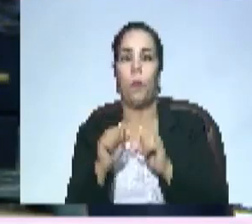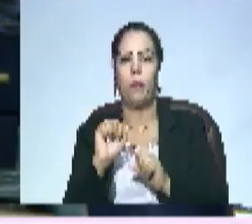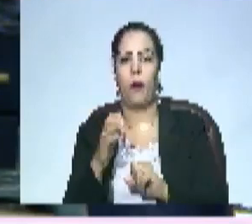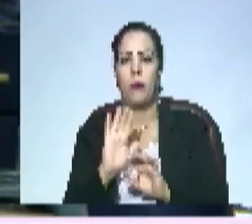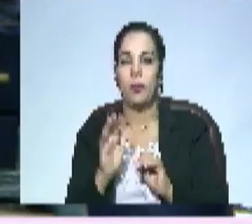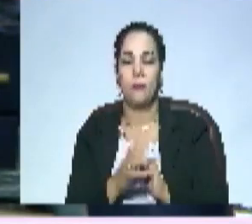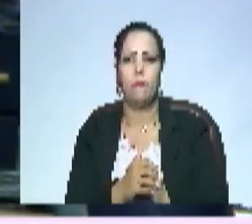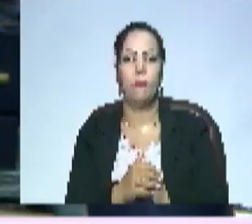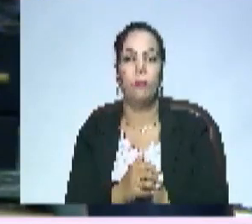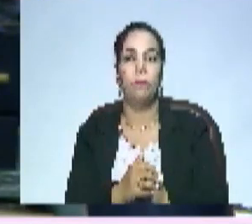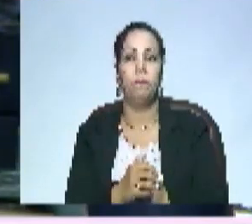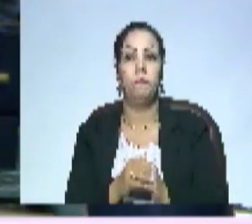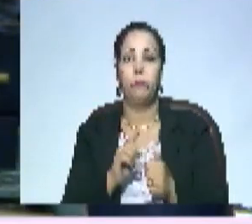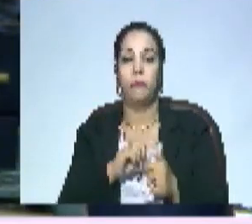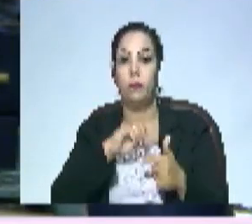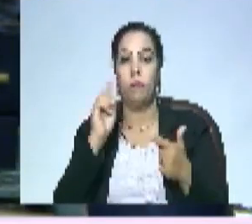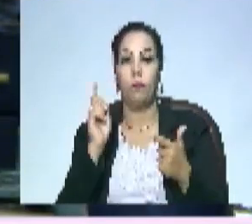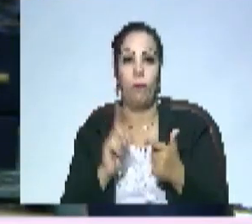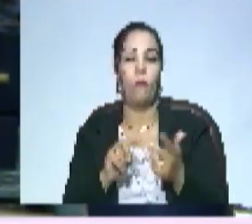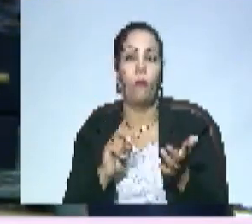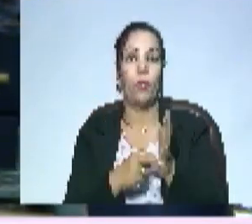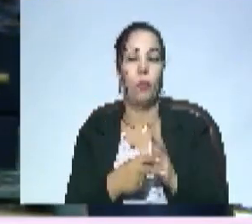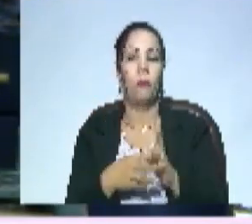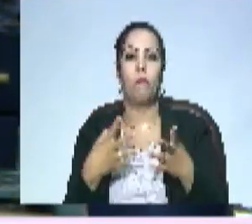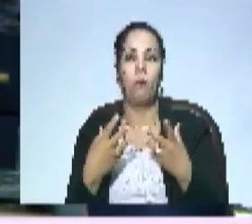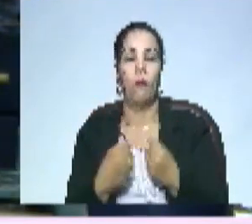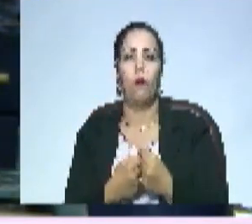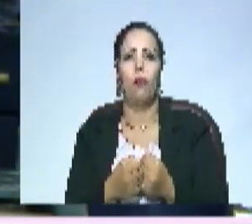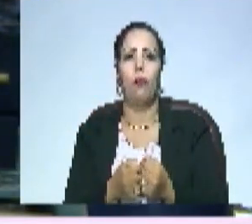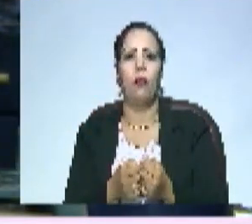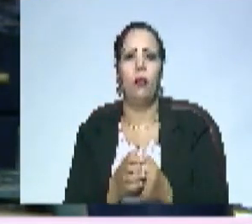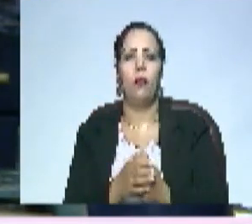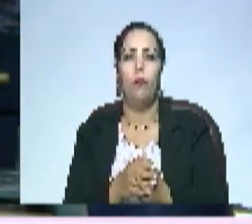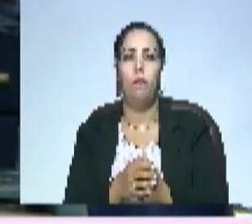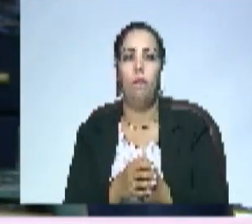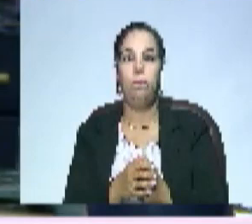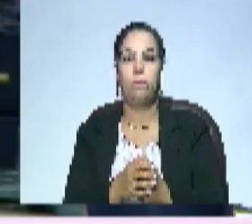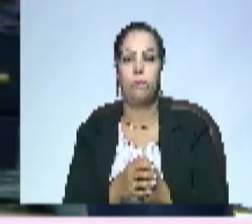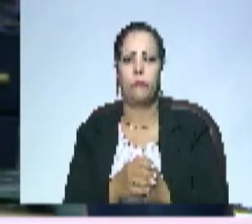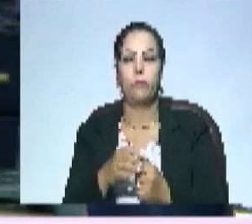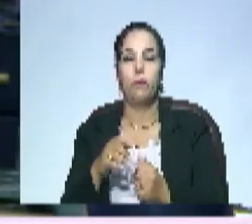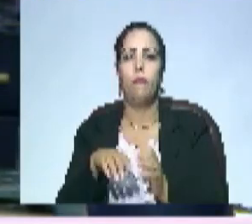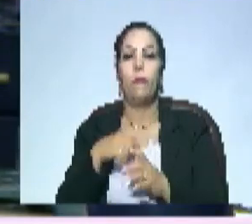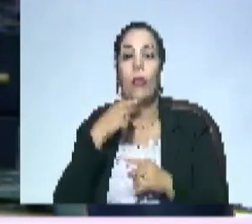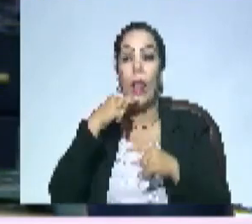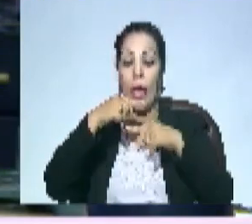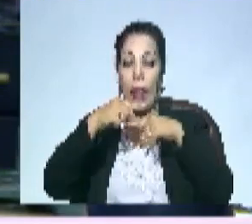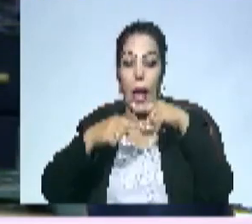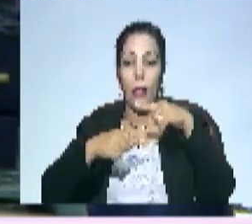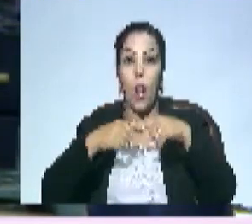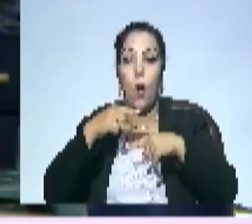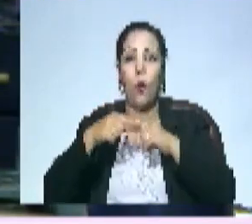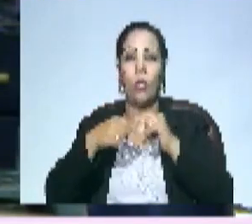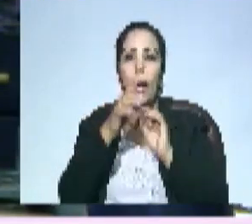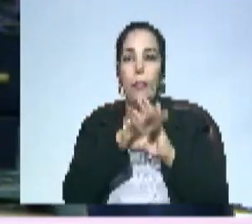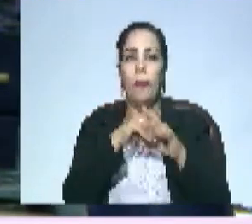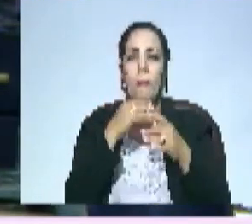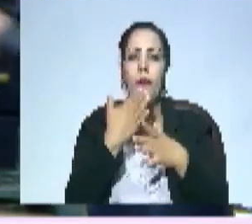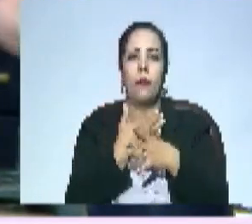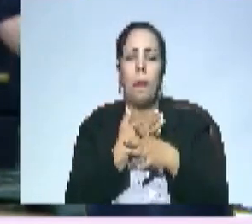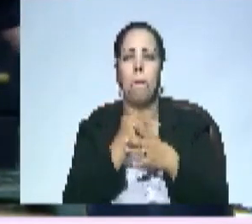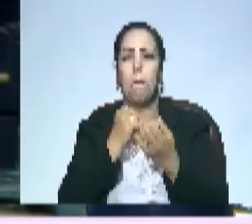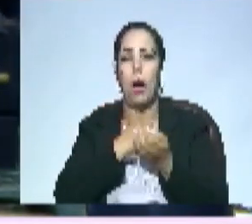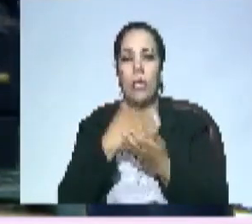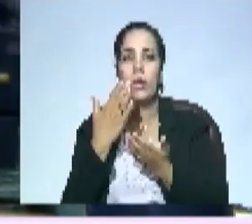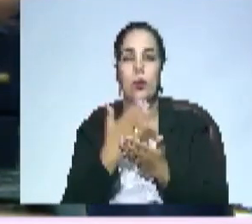بتاعها وبعدين هناخد معانا الكنالوني الحلو هنطلعه بس نجهزه عشان يبرد